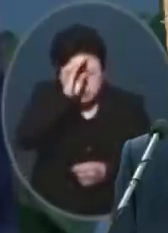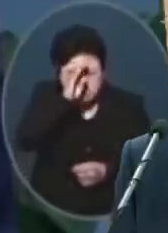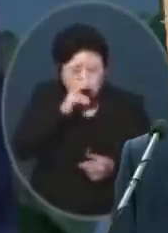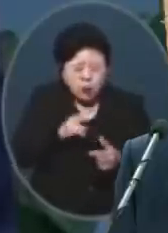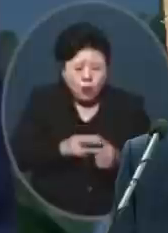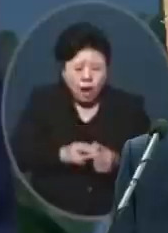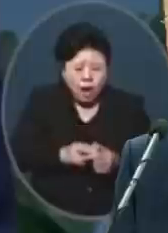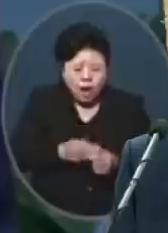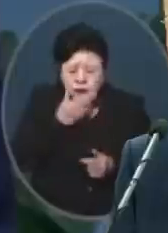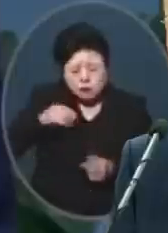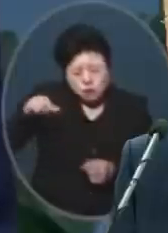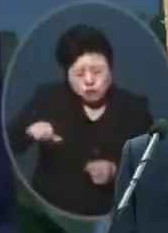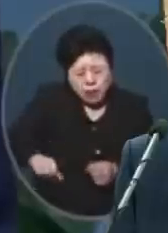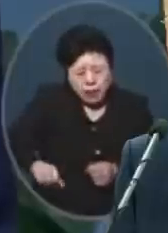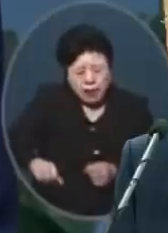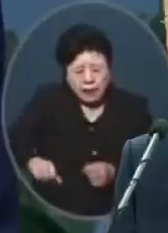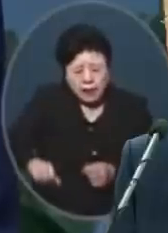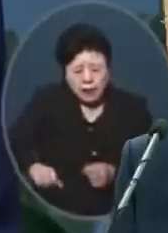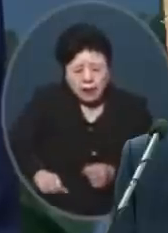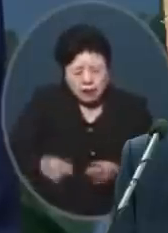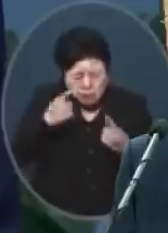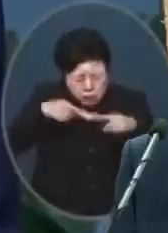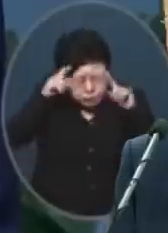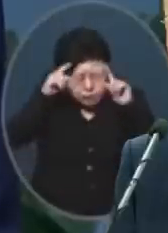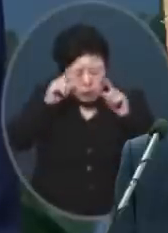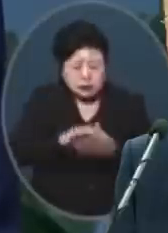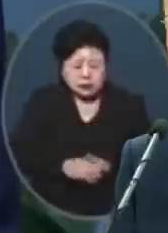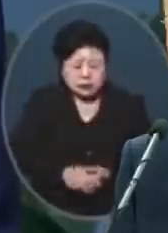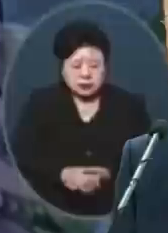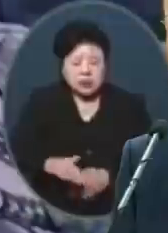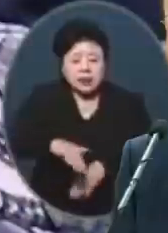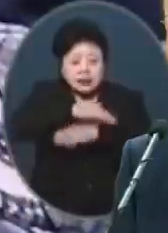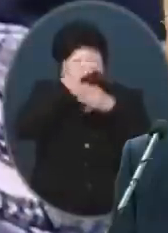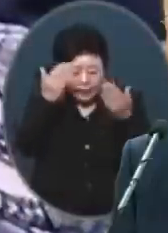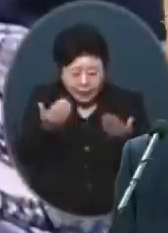질병과 저주와 음부를